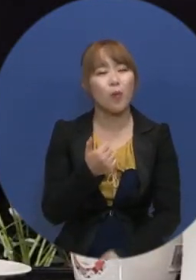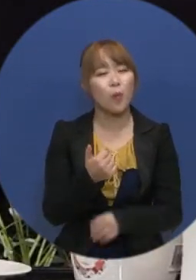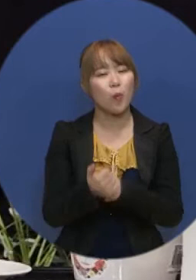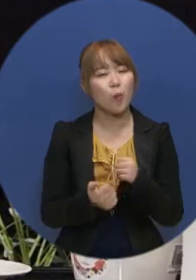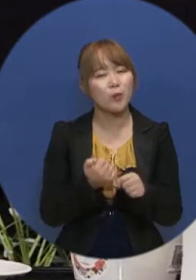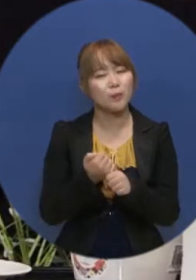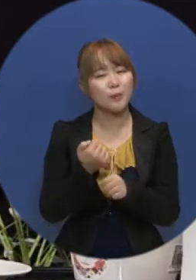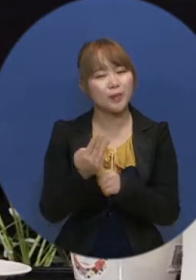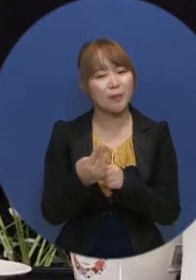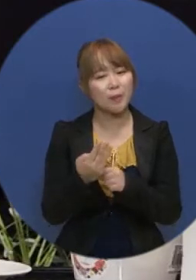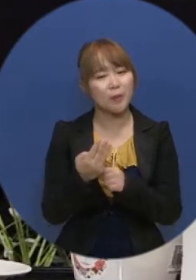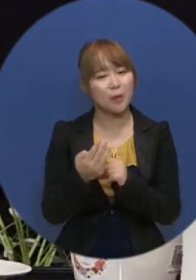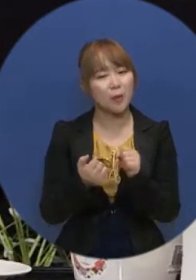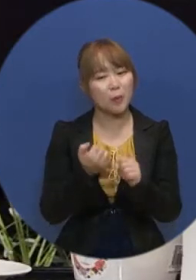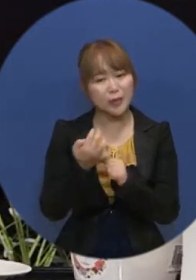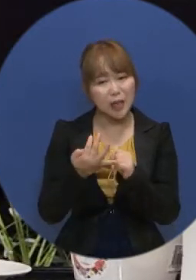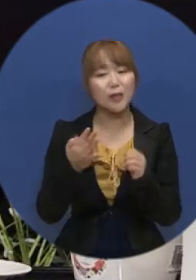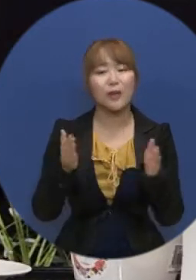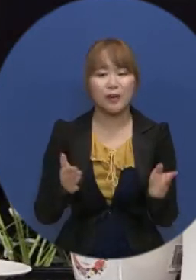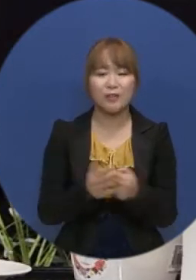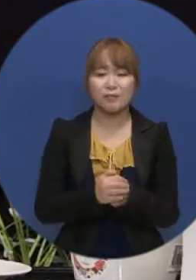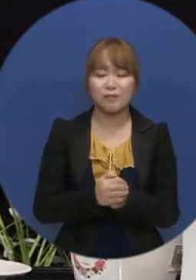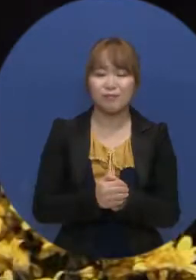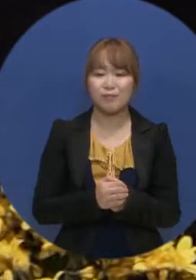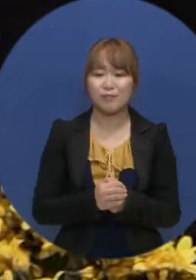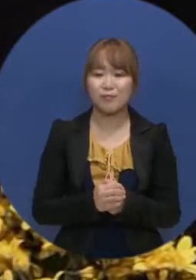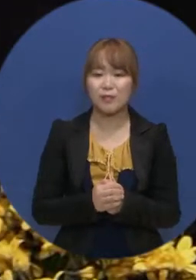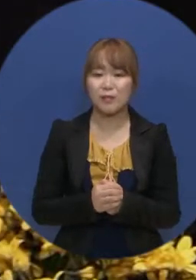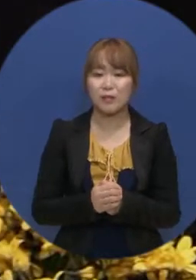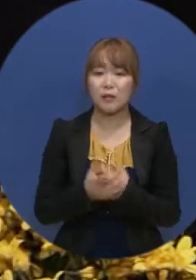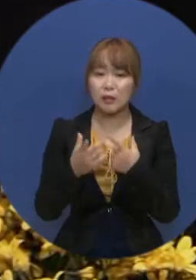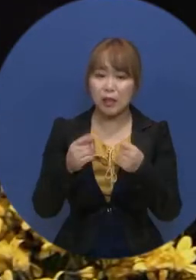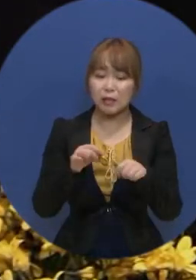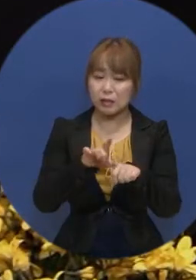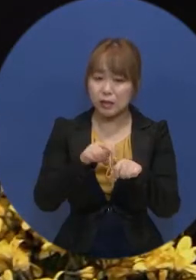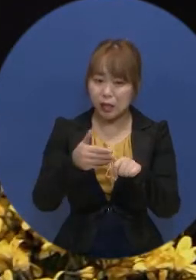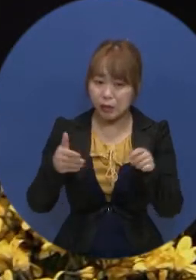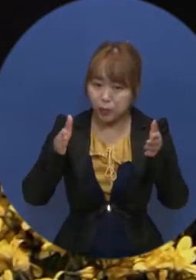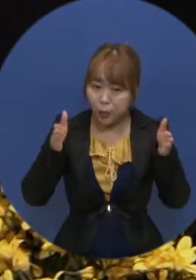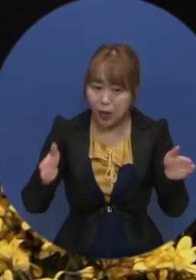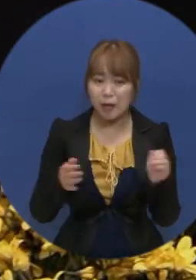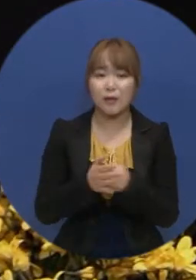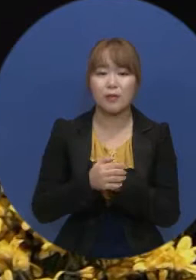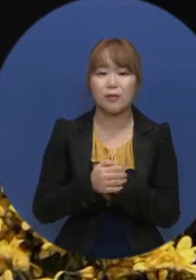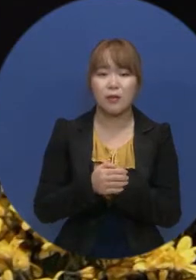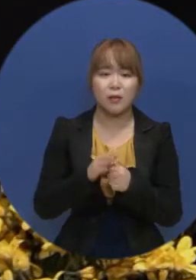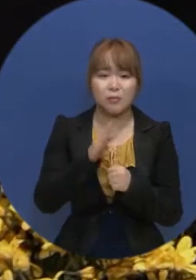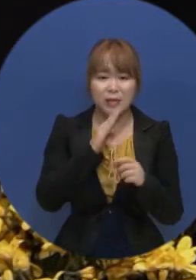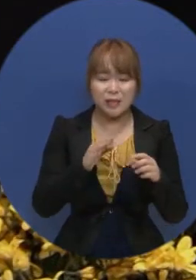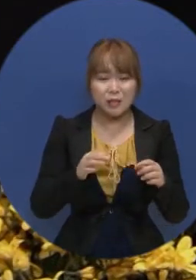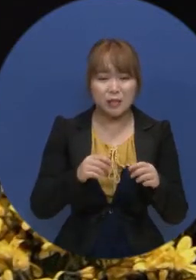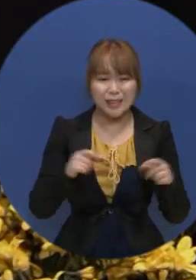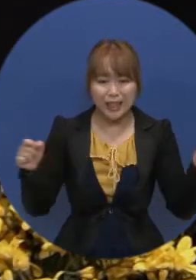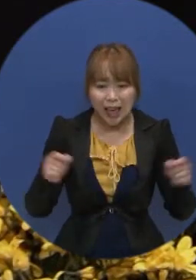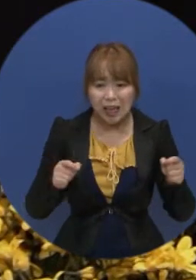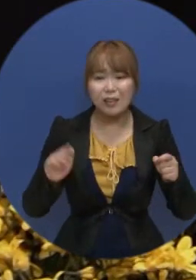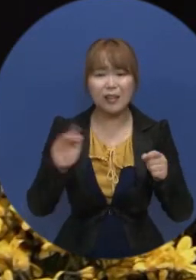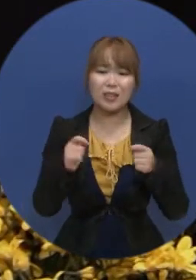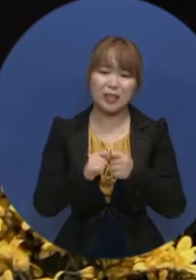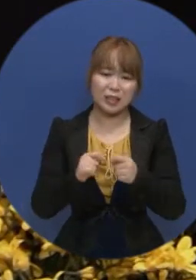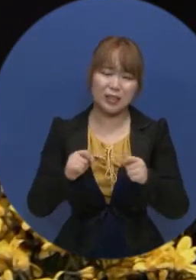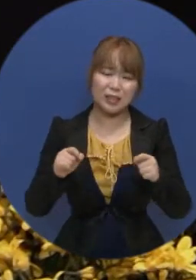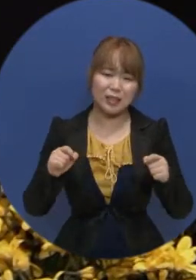53년, 4년? 54년. 그, 네, 그렇죠. 그 54년이라는 시간이 절대로 짧은 시간이 아니잖아요.